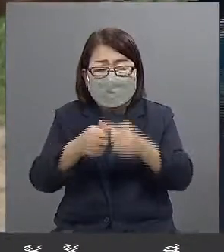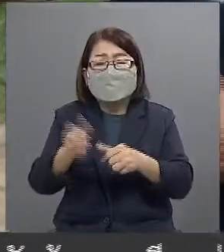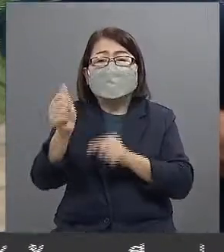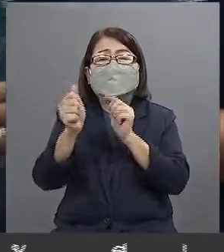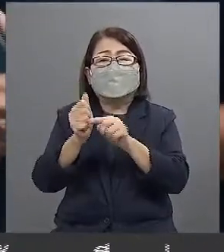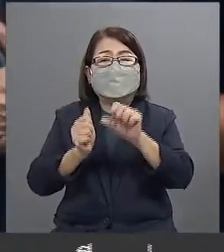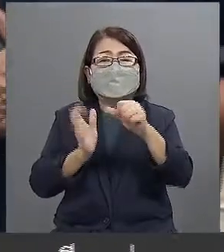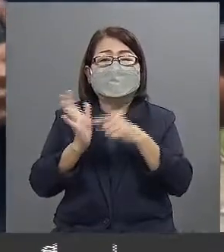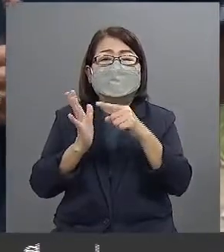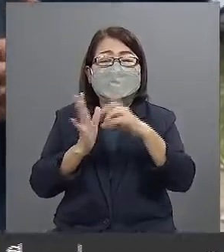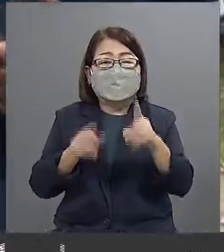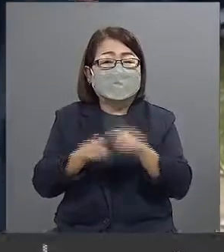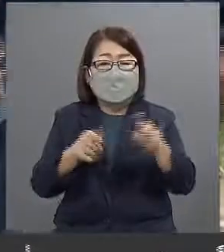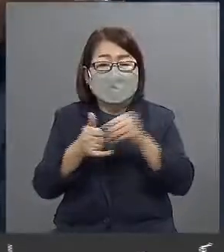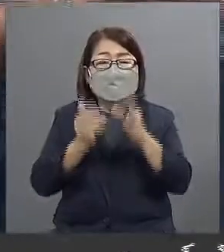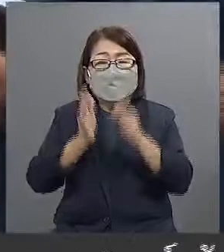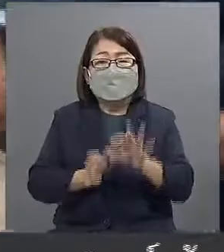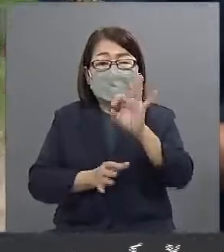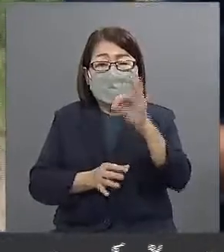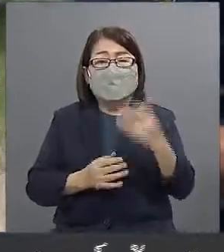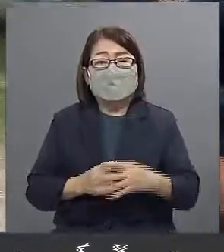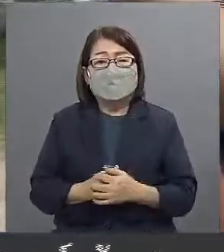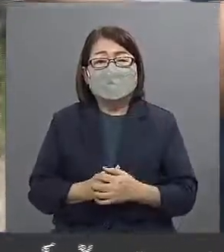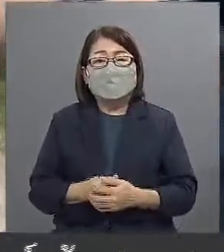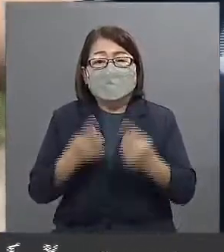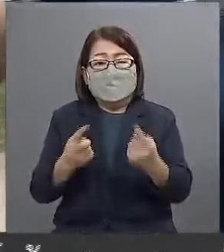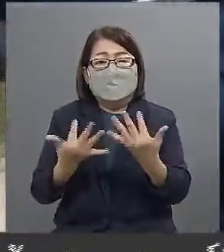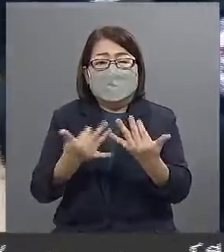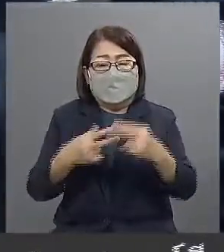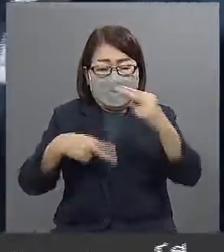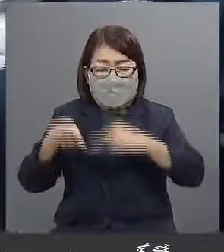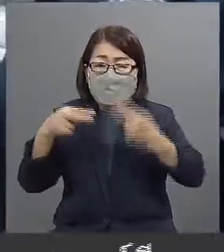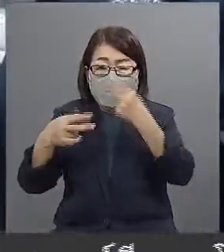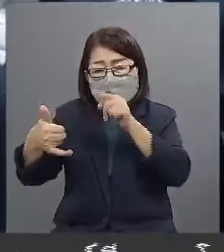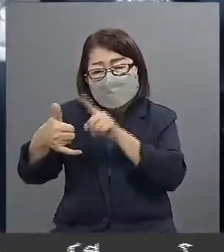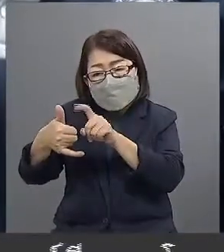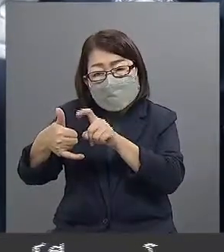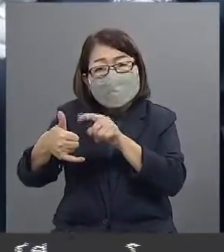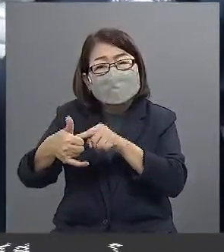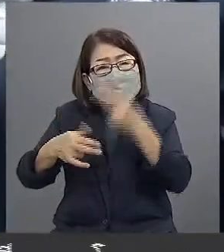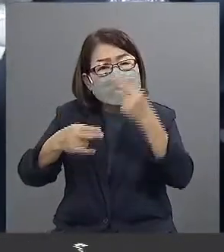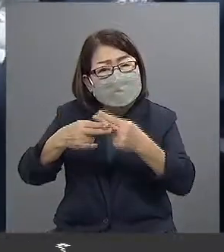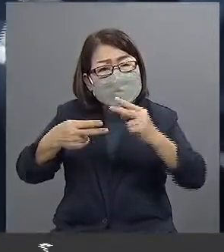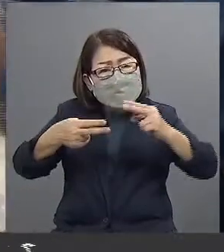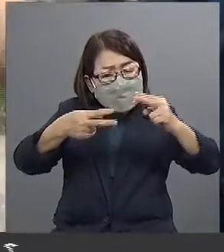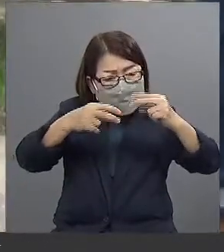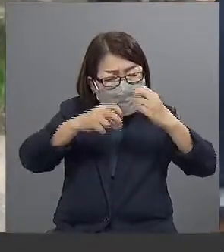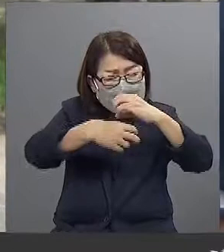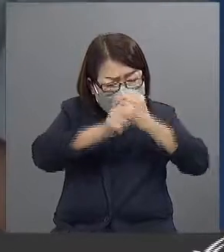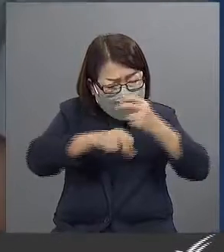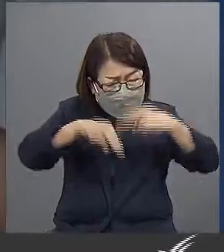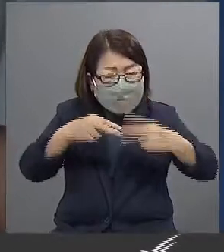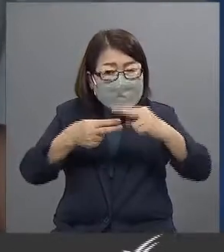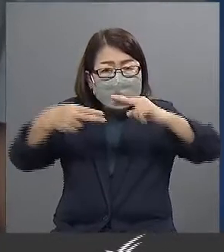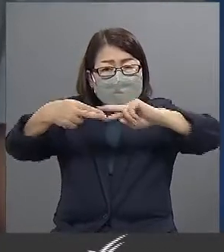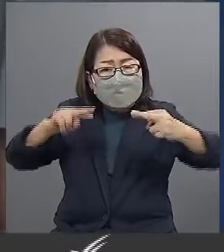ผู้ติดเชื้อแล้ว 9คนนะคะขณะนี้อยู่ระหว่างตรวจสอบนะคะว่าติดเชื้อสายพันธุ์ใดเนื่องจากมีประวัติเดินทางเข้าออก